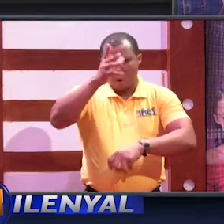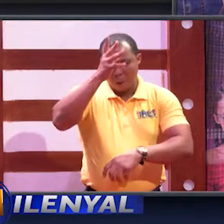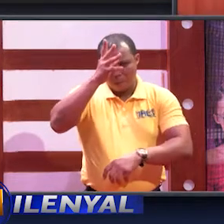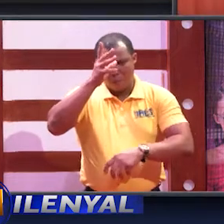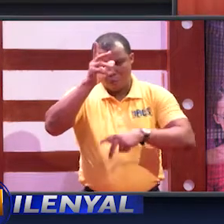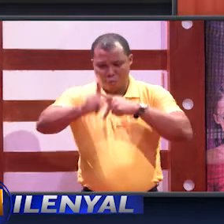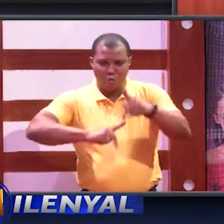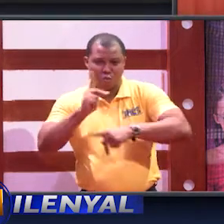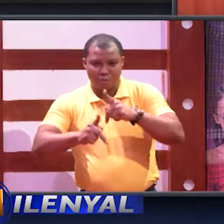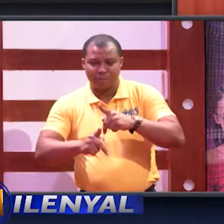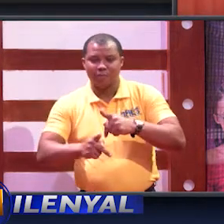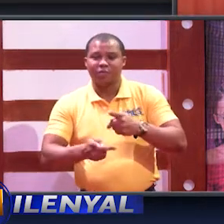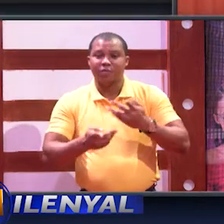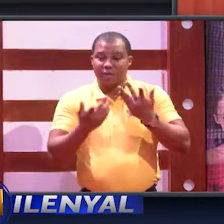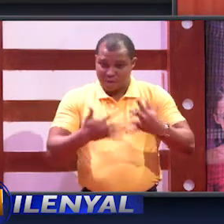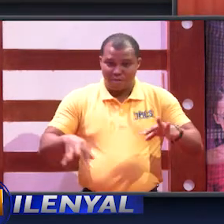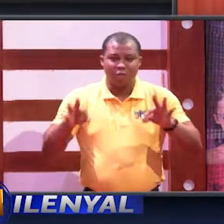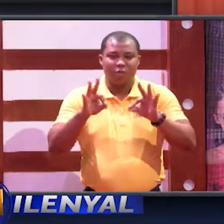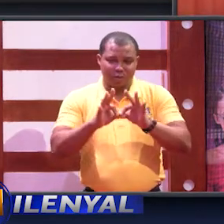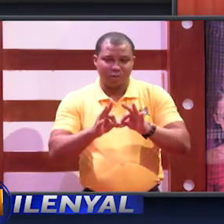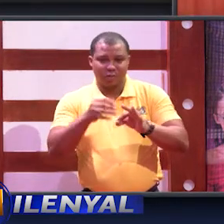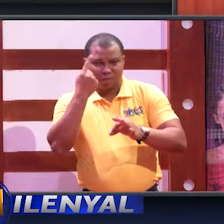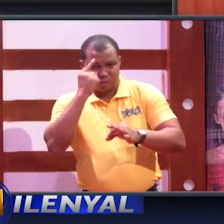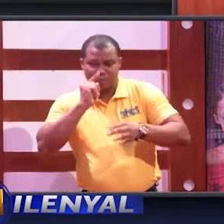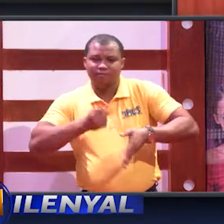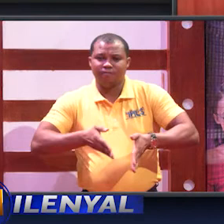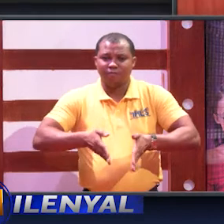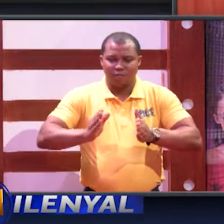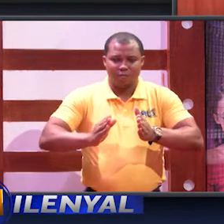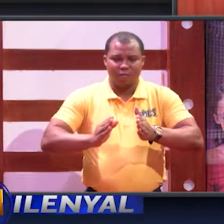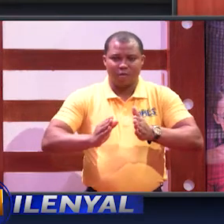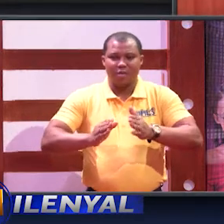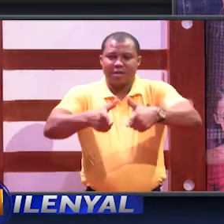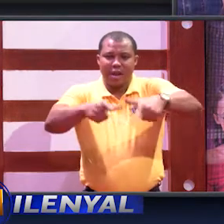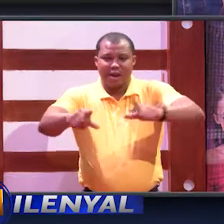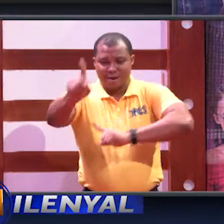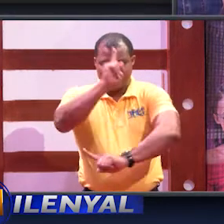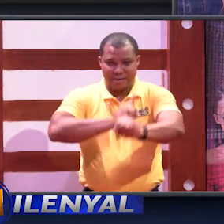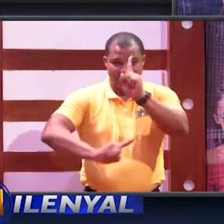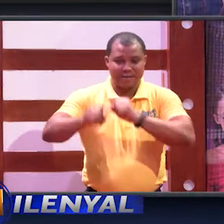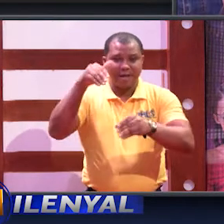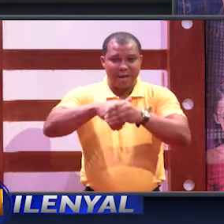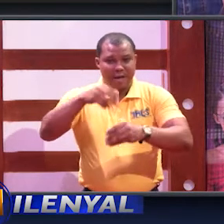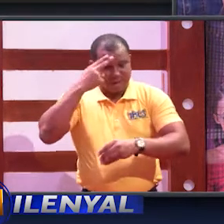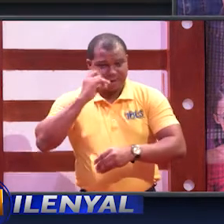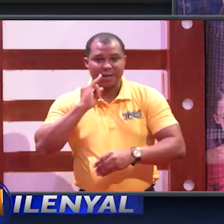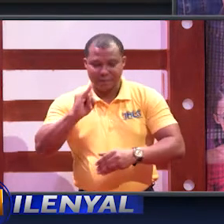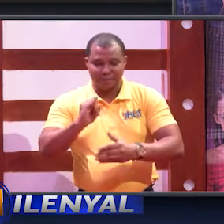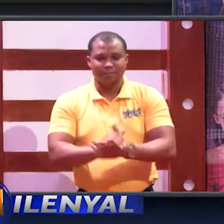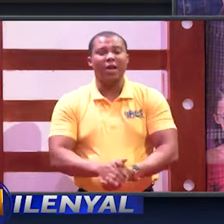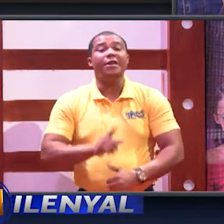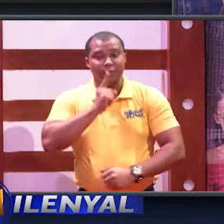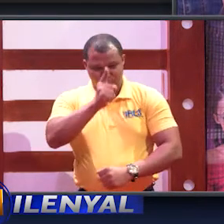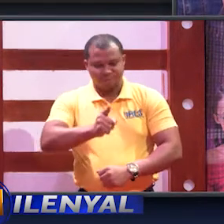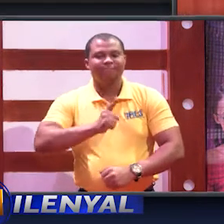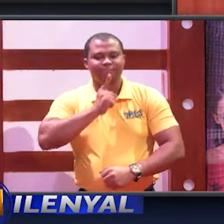c'est devoir justement pour attirer attention sur affaire langue signe en Haïti. Oui,